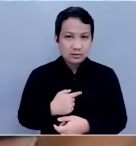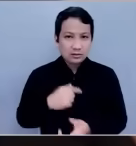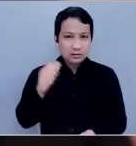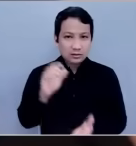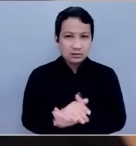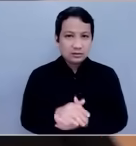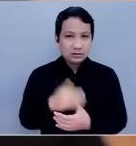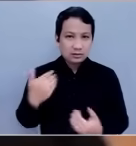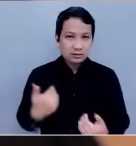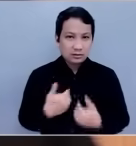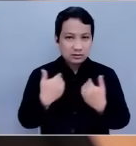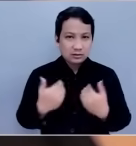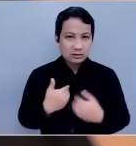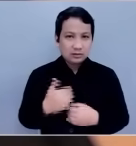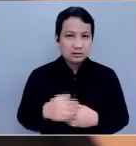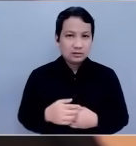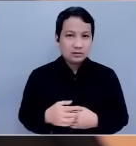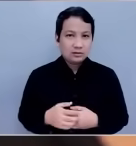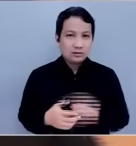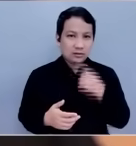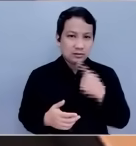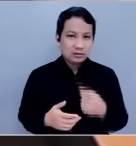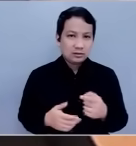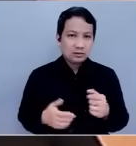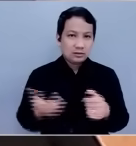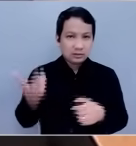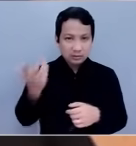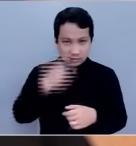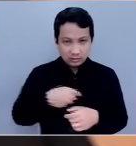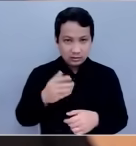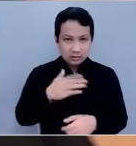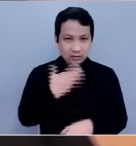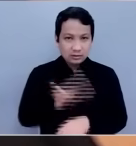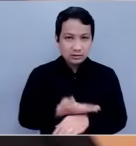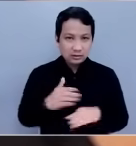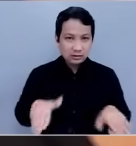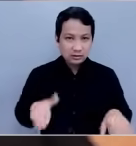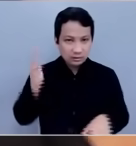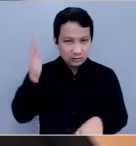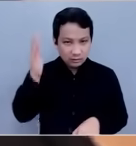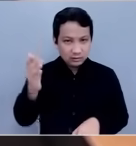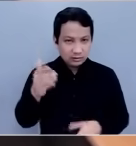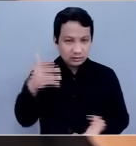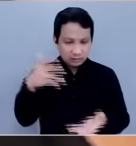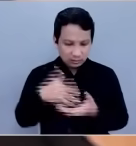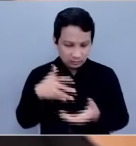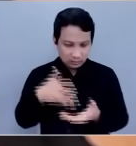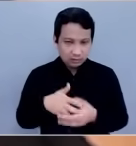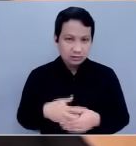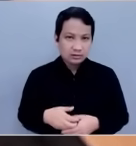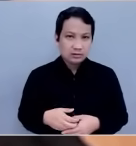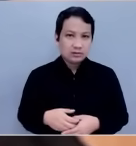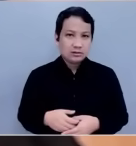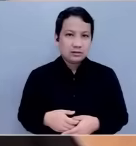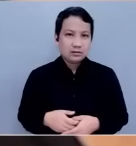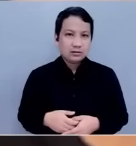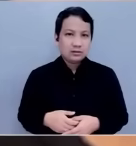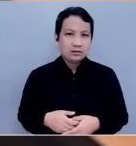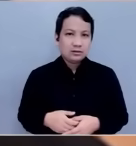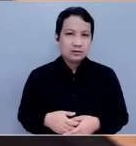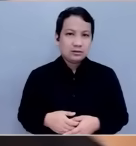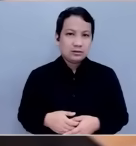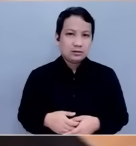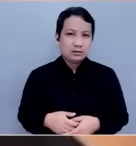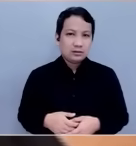edad pa ang gusto namin ay magkaroon ng magandang kabasan ang aming mga anak makapag-aral Kung kaya lang